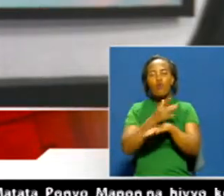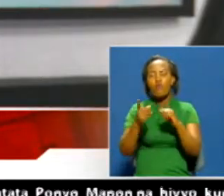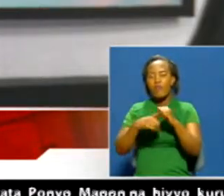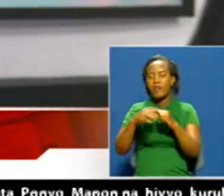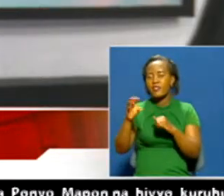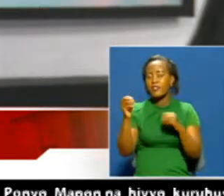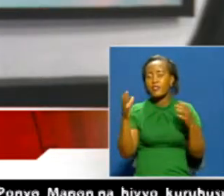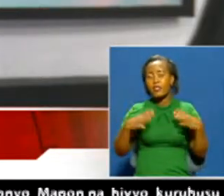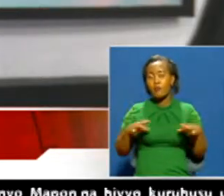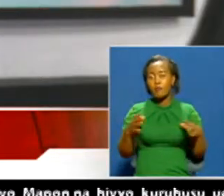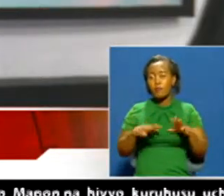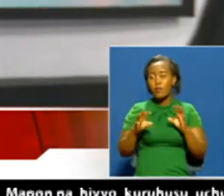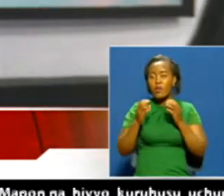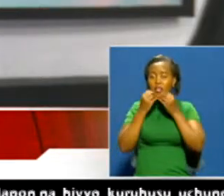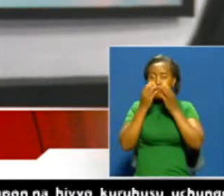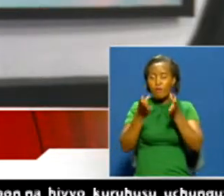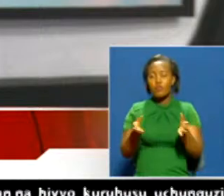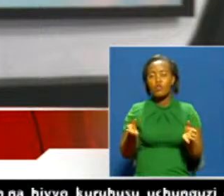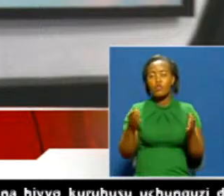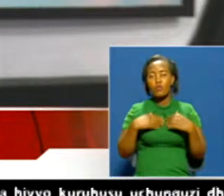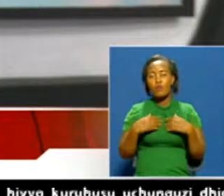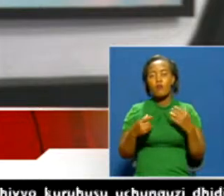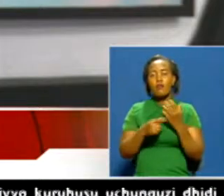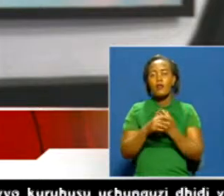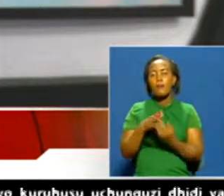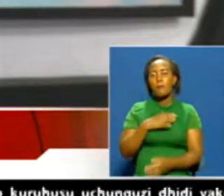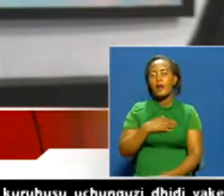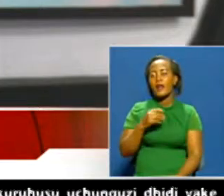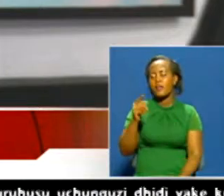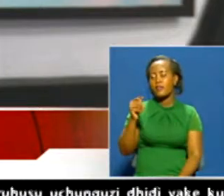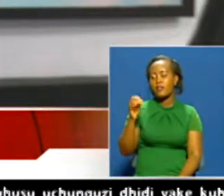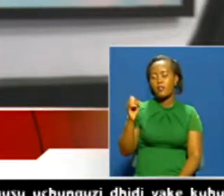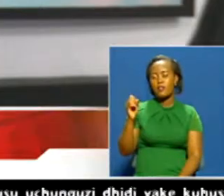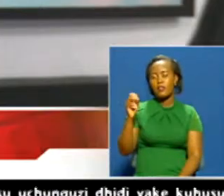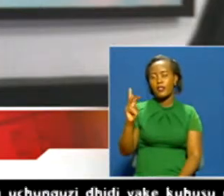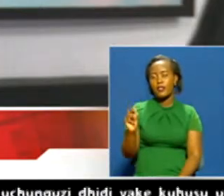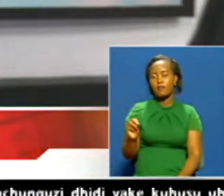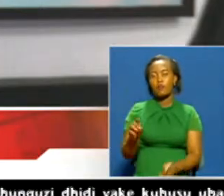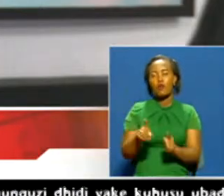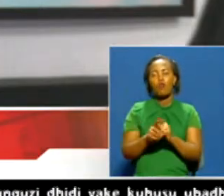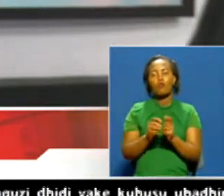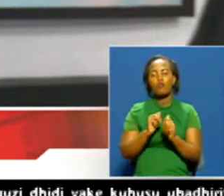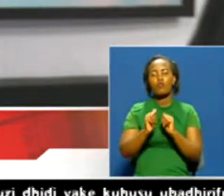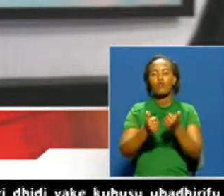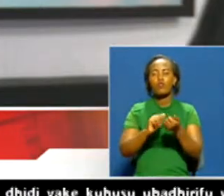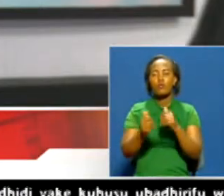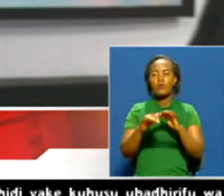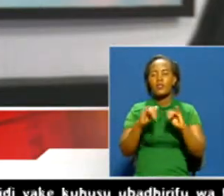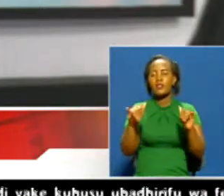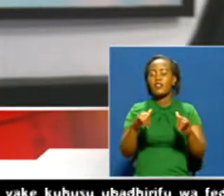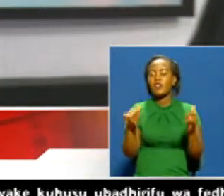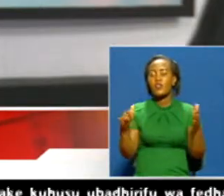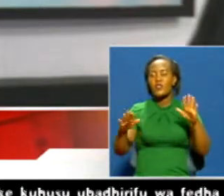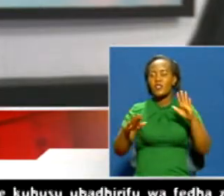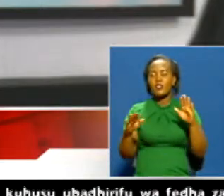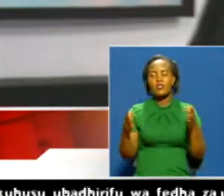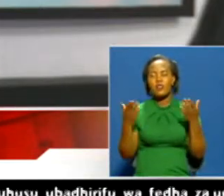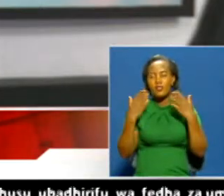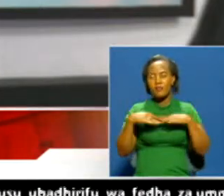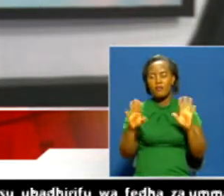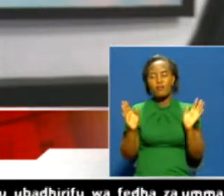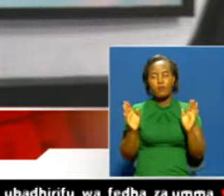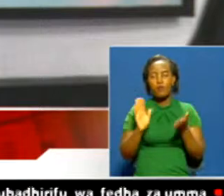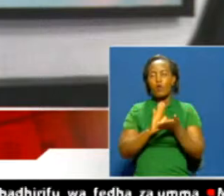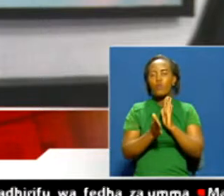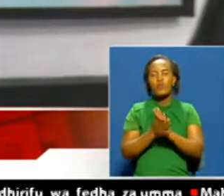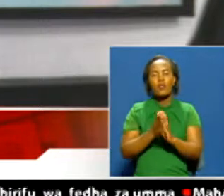ambazo nakufahamisha kwa sasa, mtazamaji. Mimi naitwa Timothy Kipnusu. Kama ilivyo ada, taarifa za Darubini katu haziwezi kuwa kamilifu bila mikiki mikiki. Wacha nianze na